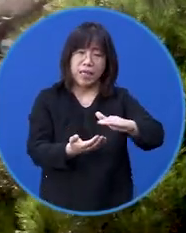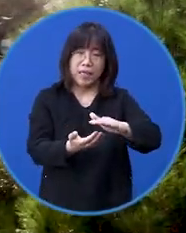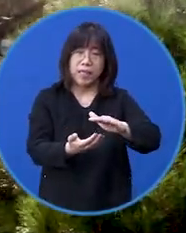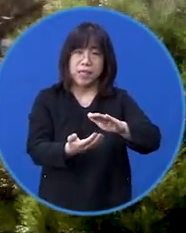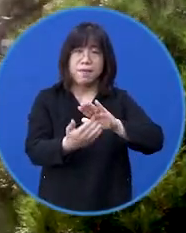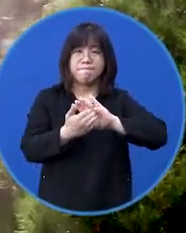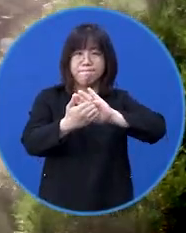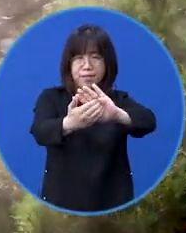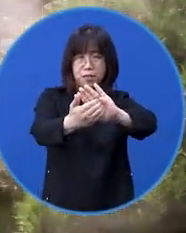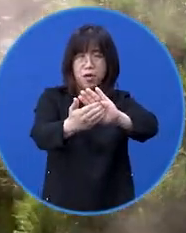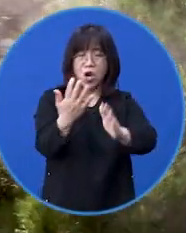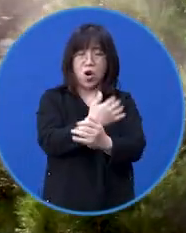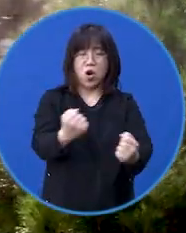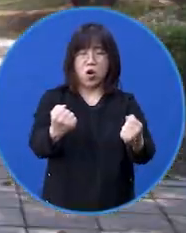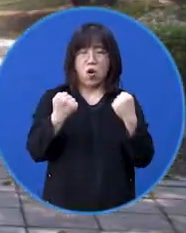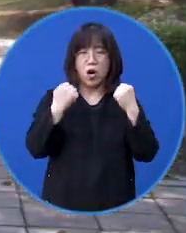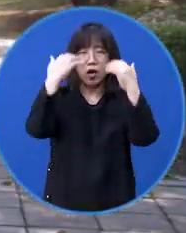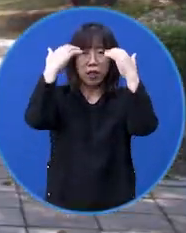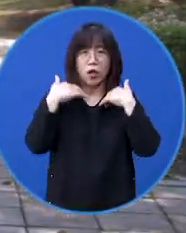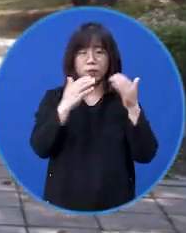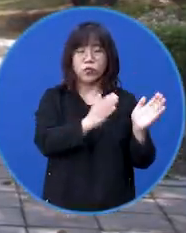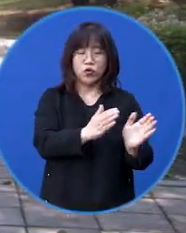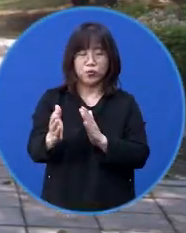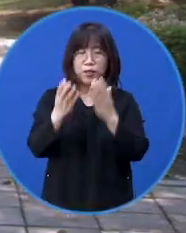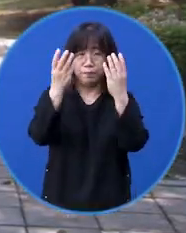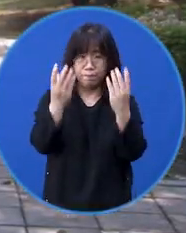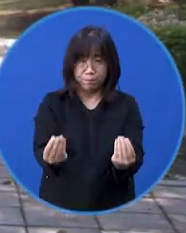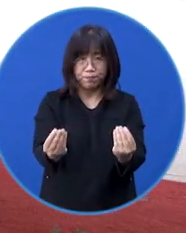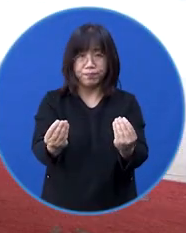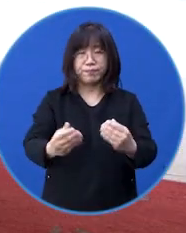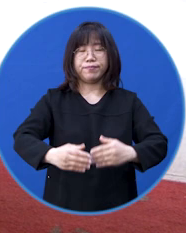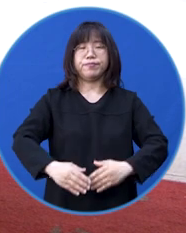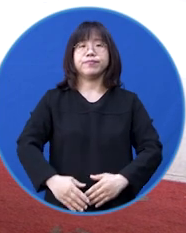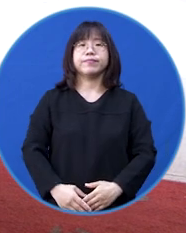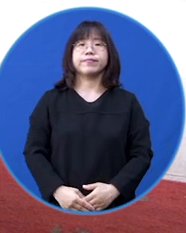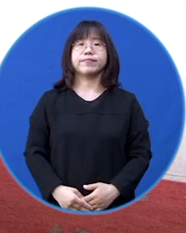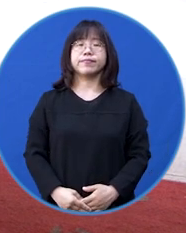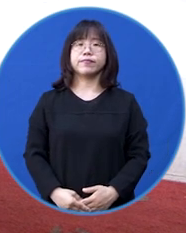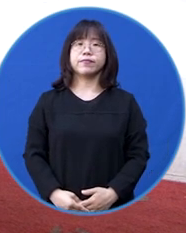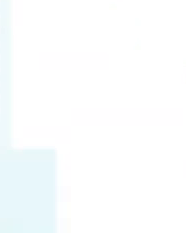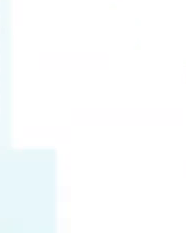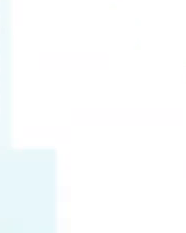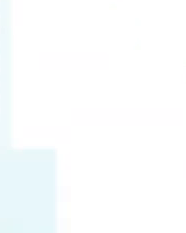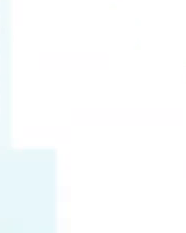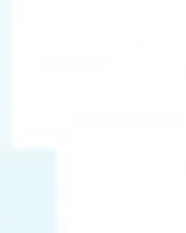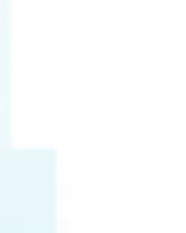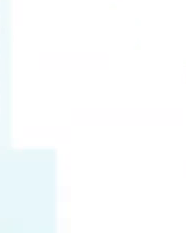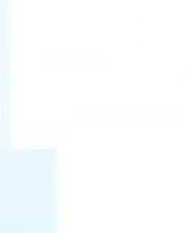선제 대응에 나서며 건강한 여름을 나기 위해 만전을 기하고 있습니다.